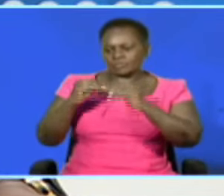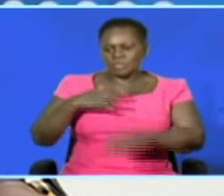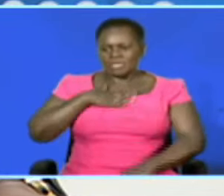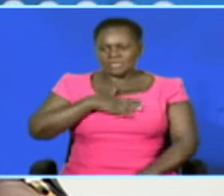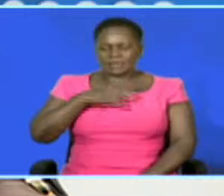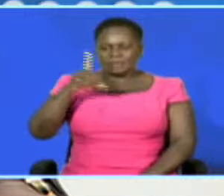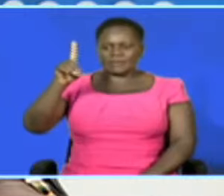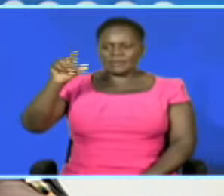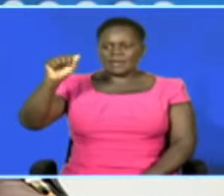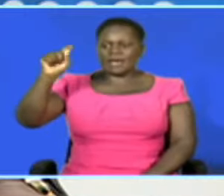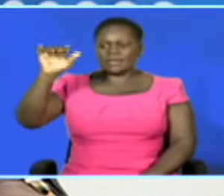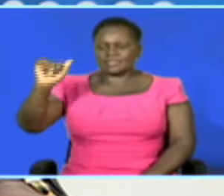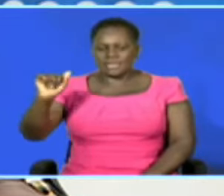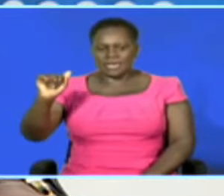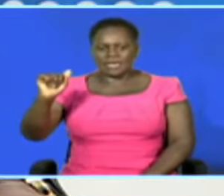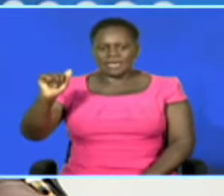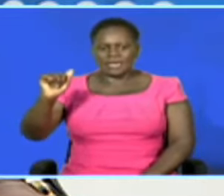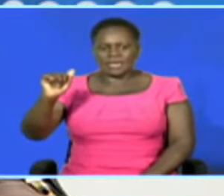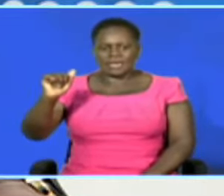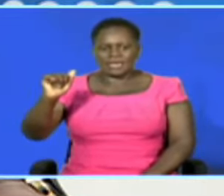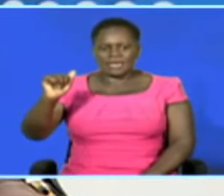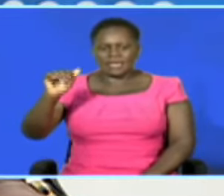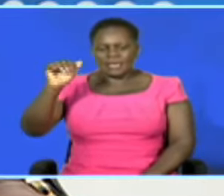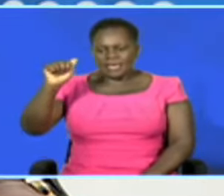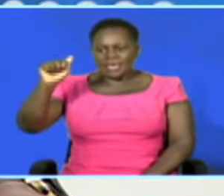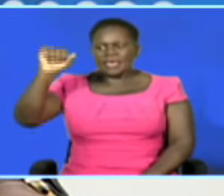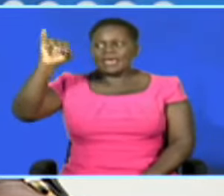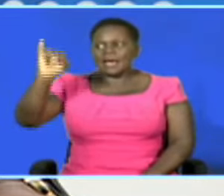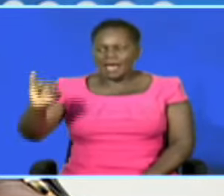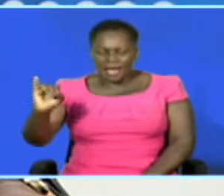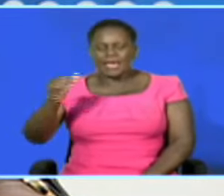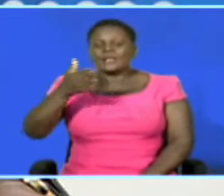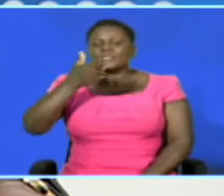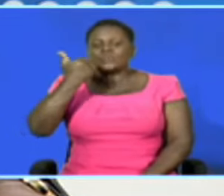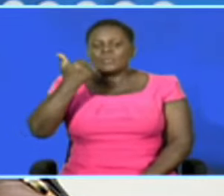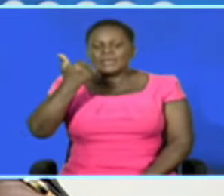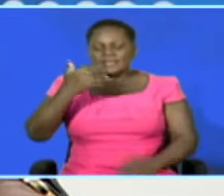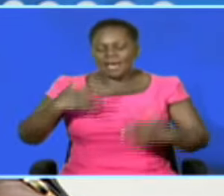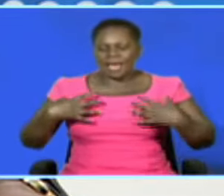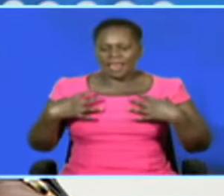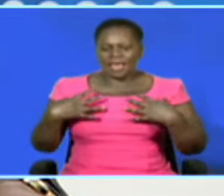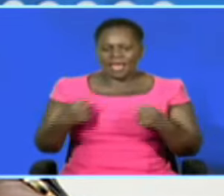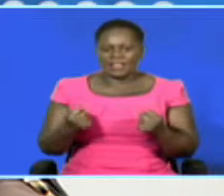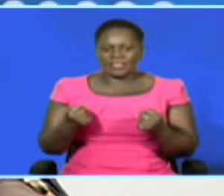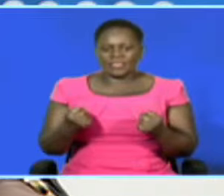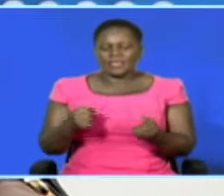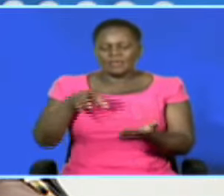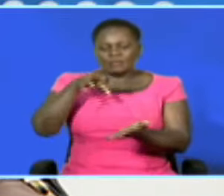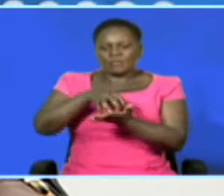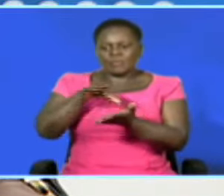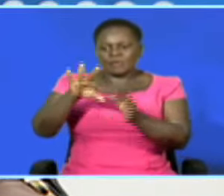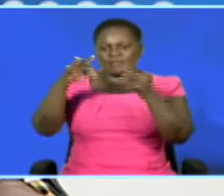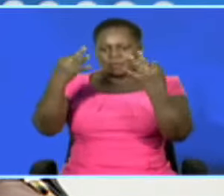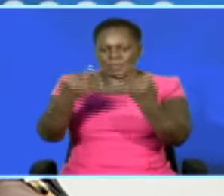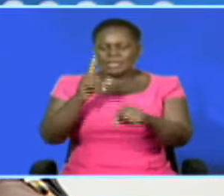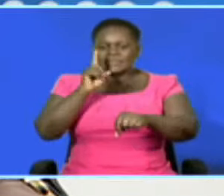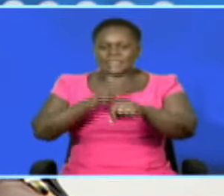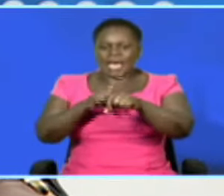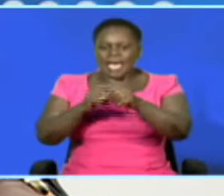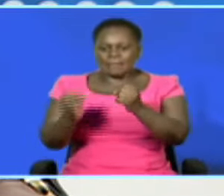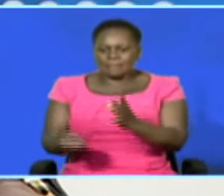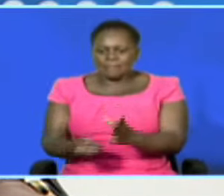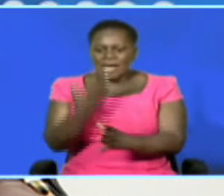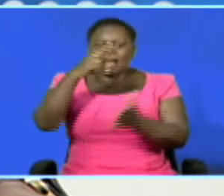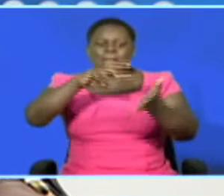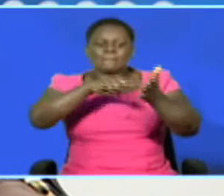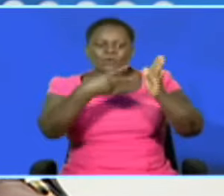ya data na akili unde, yani AI, ili kuboresha hali ya afya kwenye jamii zao. Akizungumza wakati uzinduzi wa